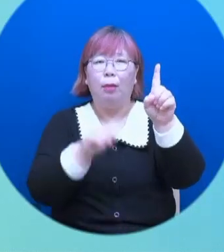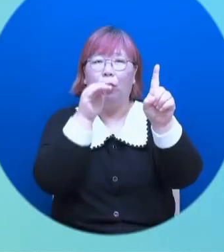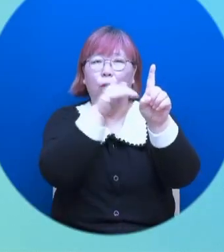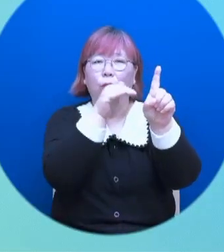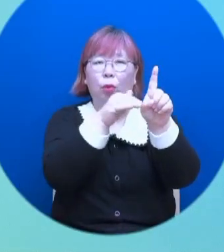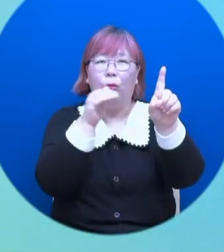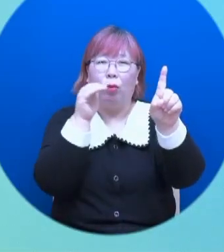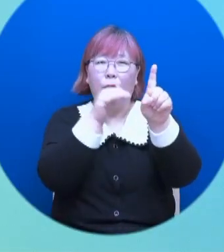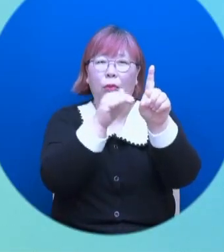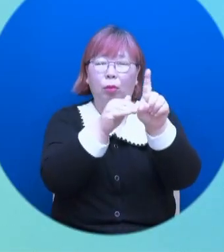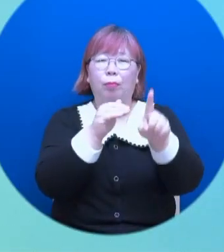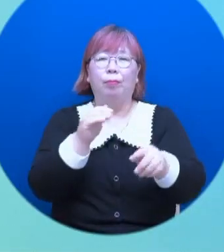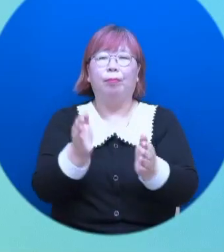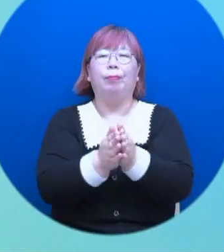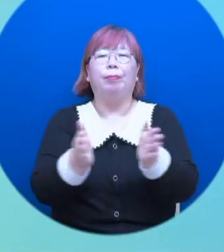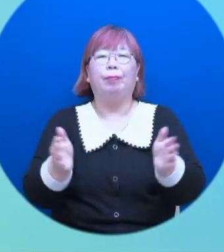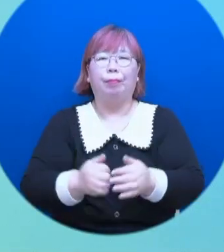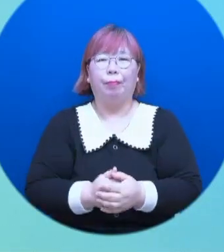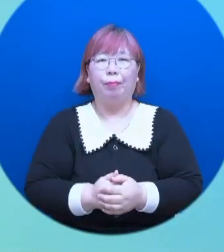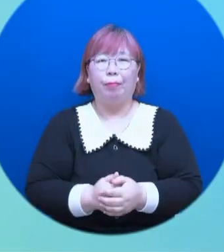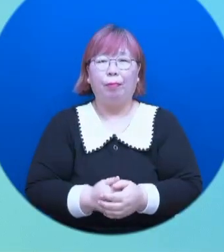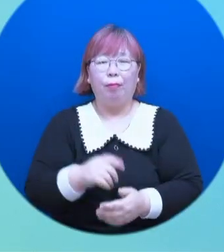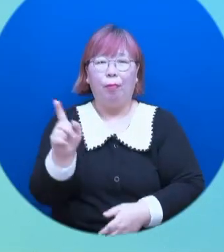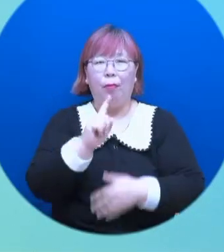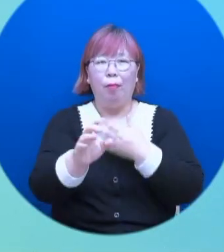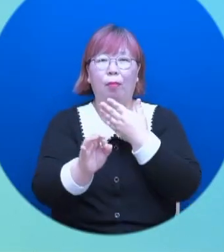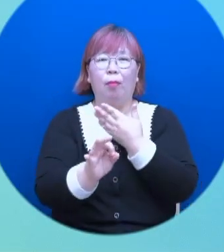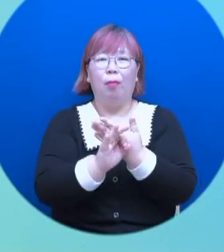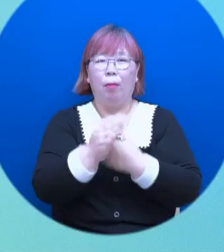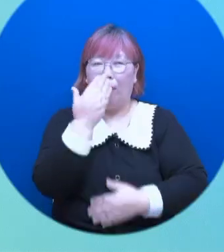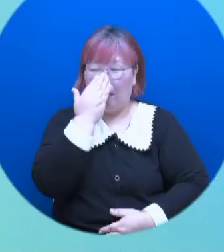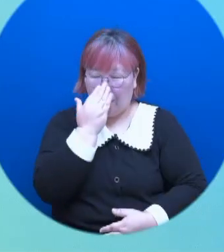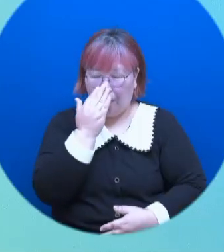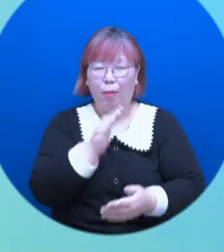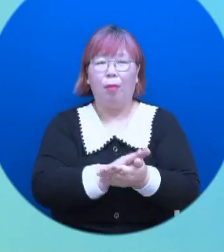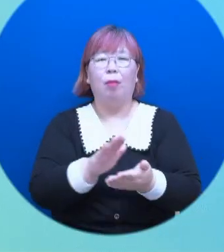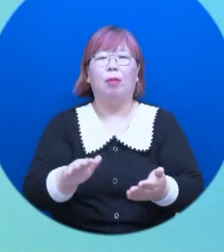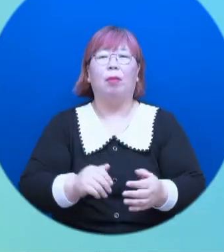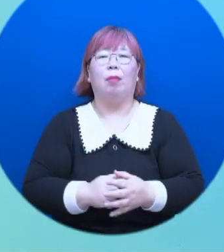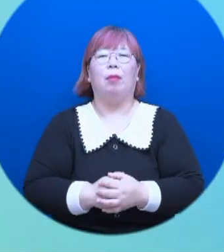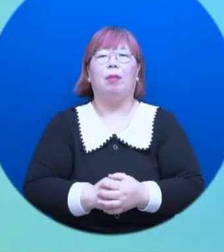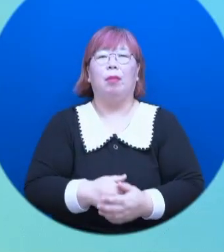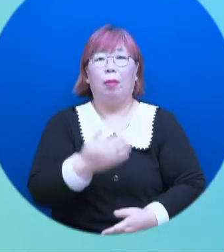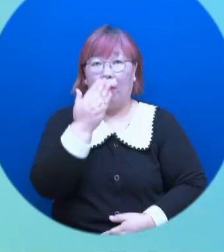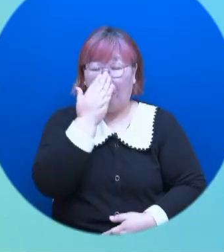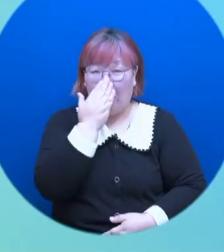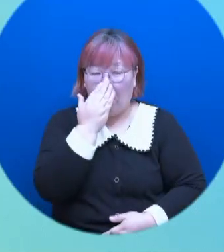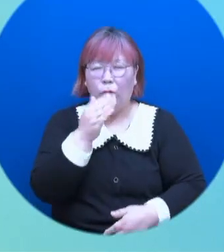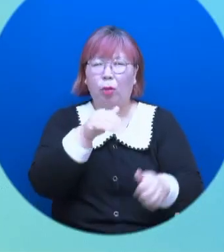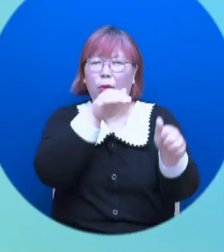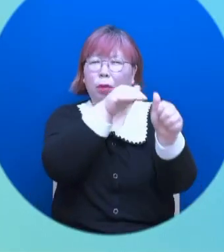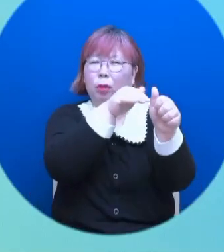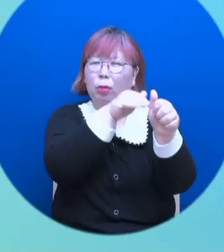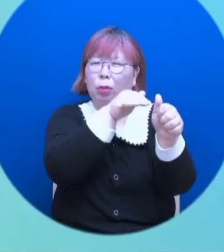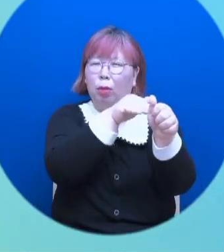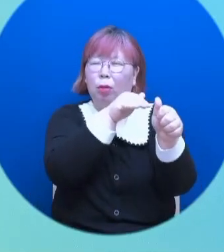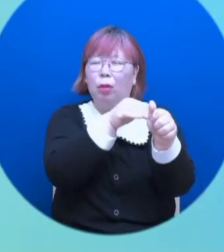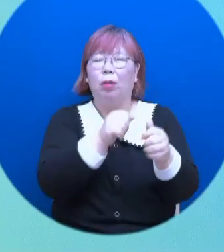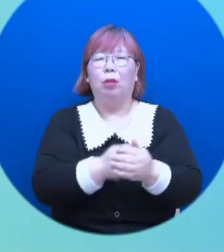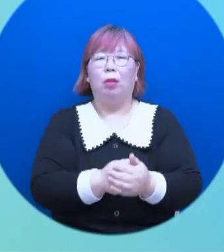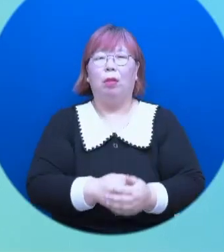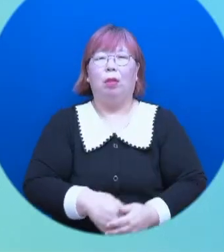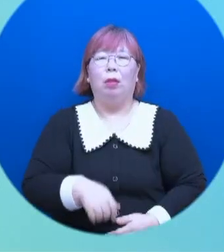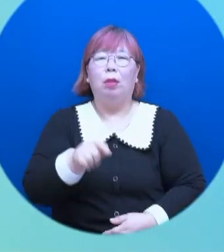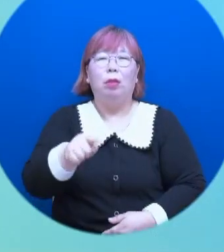뭘 건드리기 시작했을까요? 겸손입니다. 이 겸손을 건드려서 그